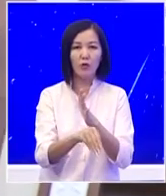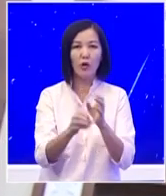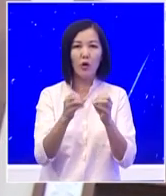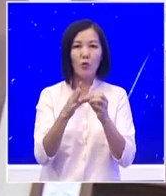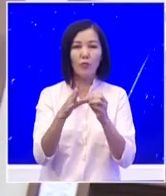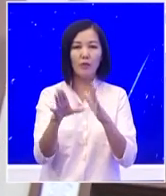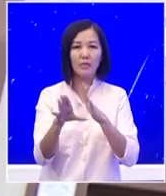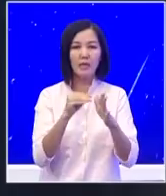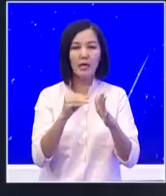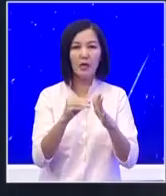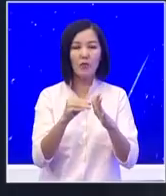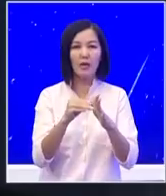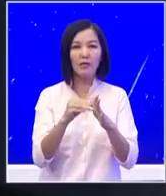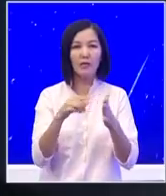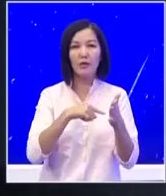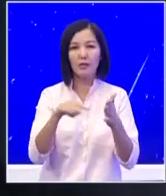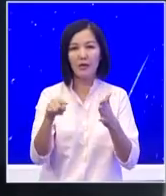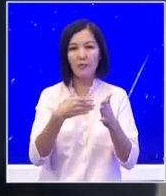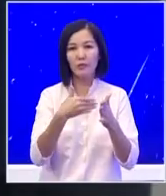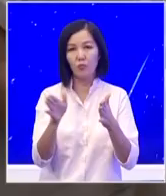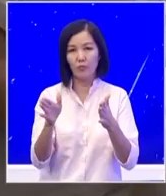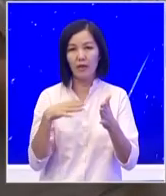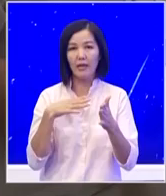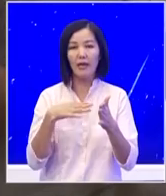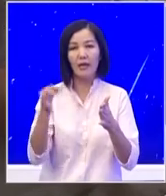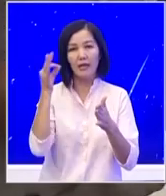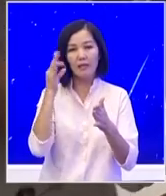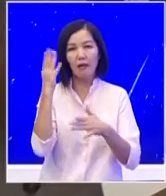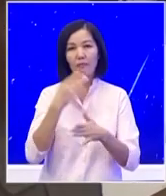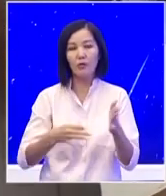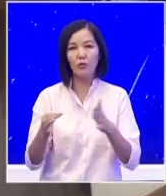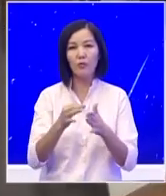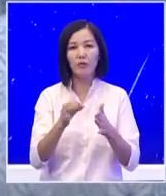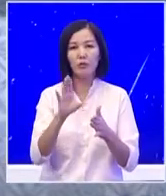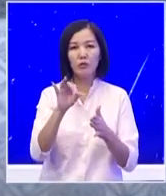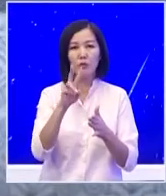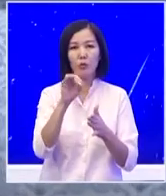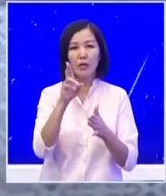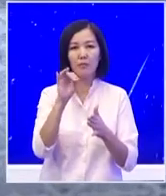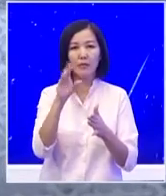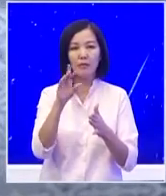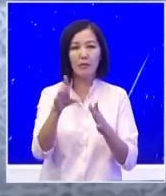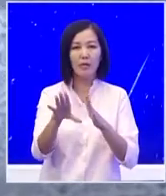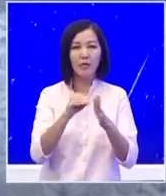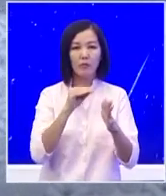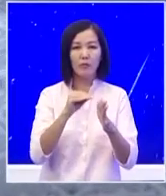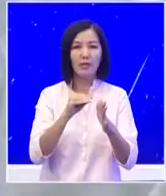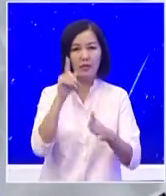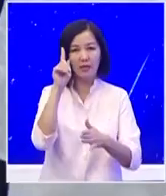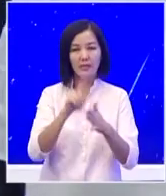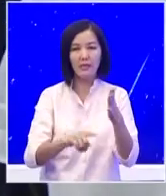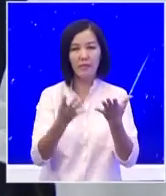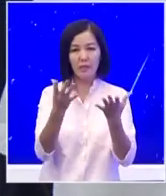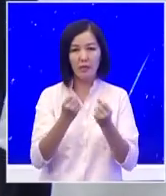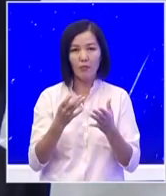сайлау бюллетені жарамсыз деп танылған. Естеріңізге сала кетейік, Алматы облысынан Дүйсенбинов Султан Мырзабекұлы мәслихат депутаттарының сеніміне